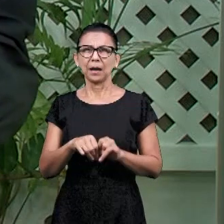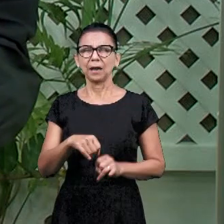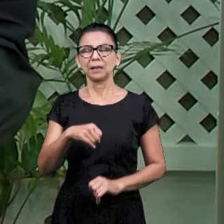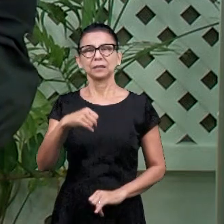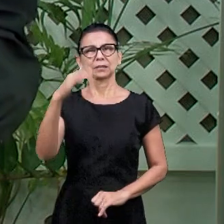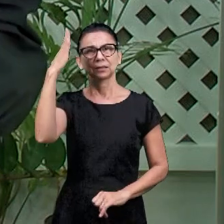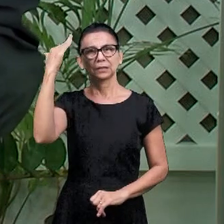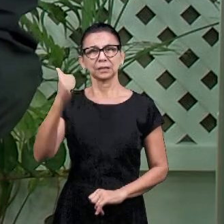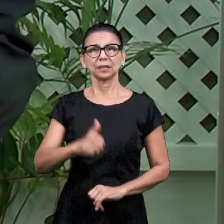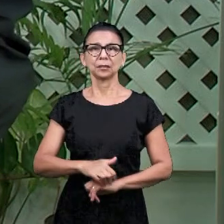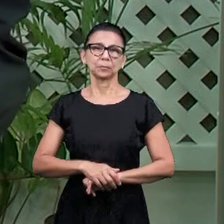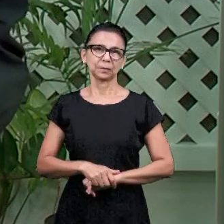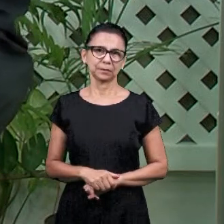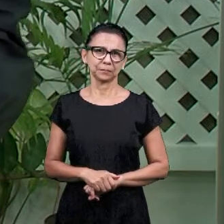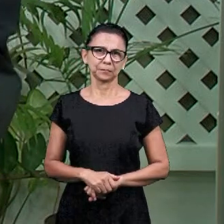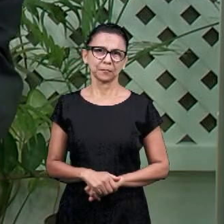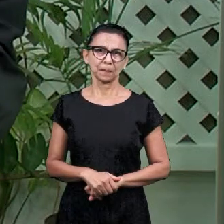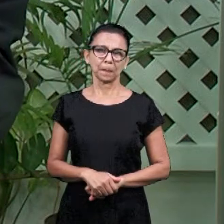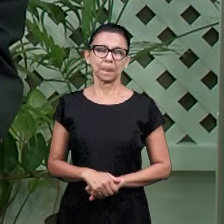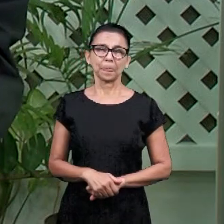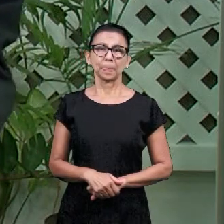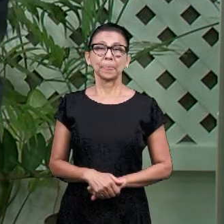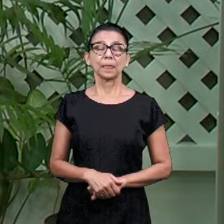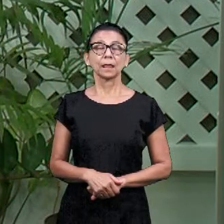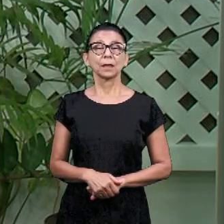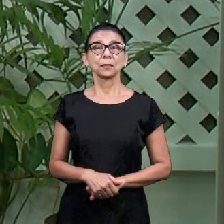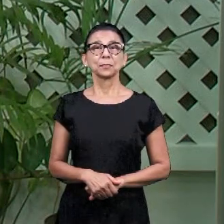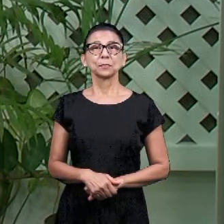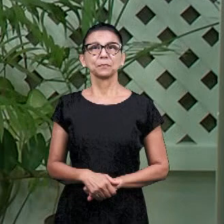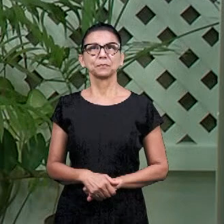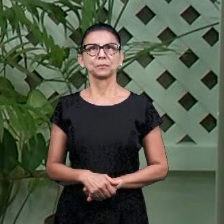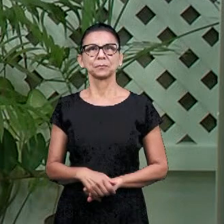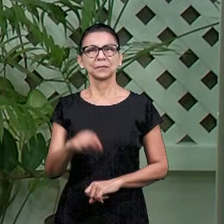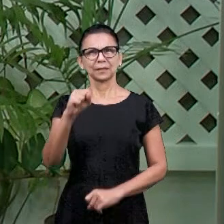là. Donc, ils sont là.